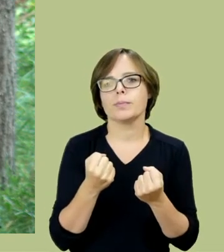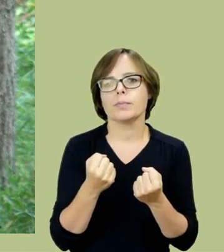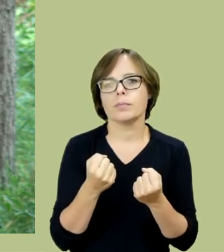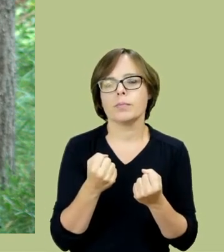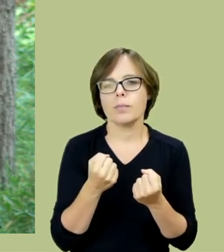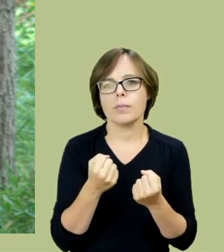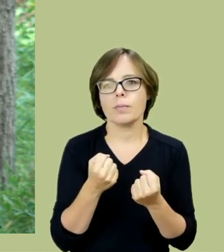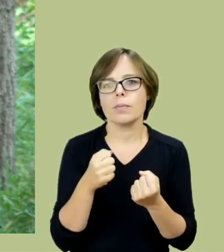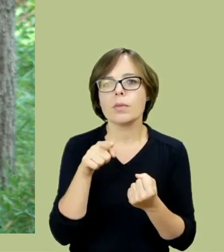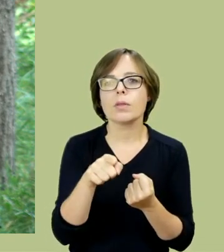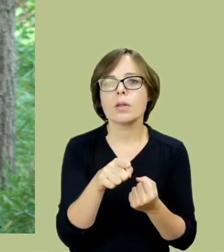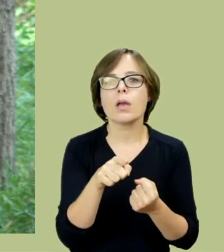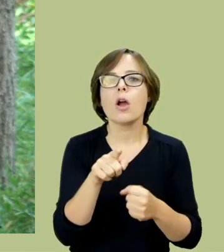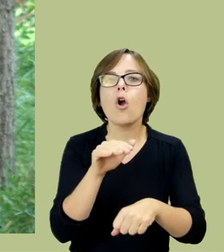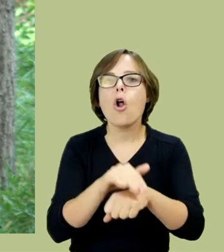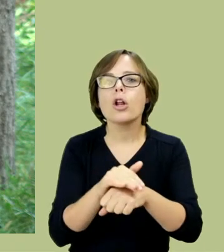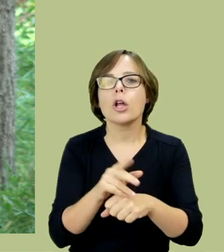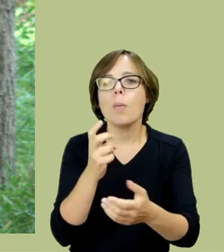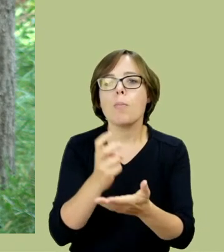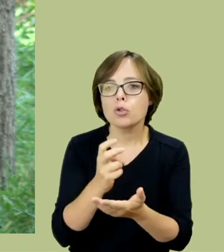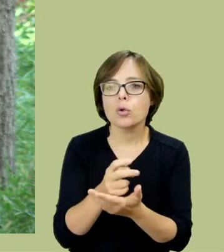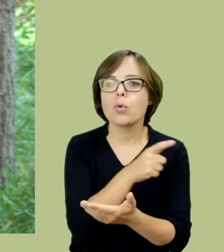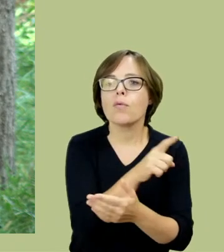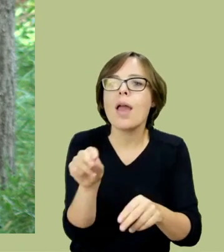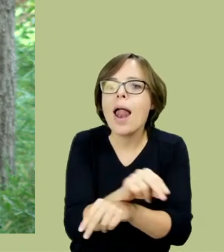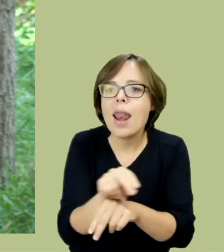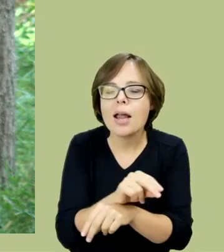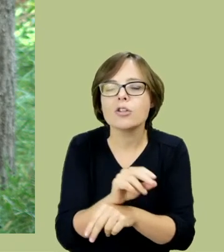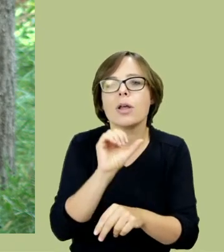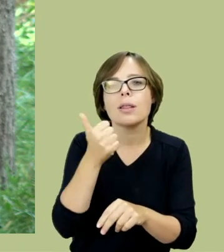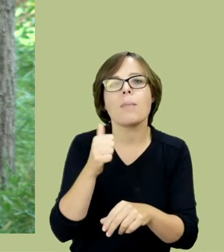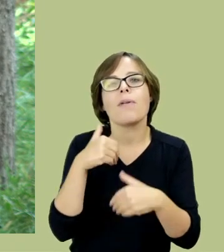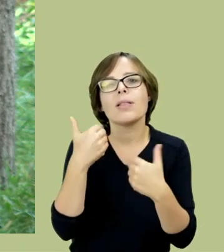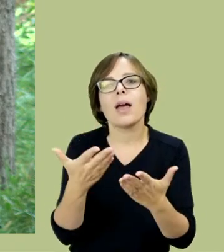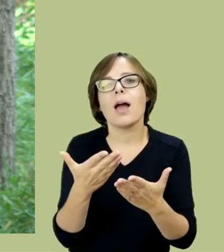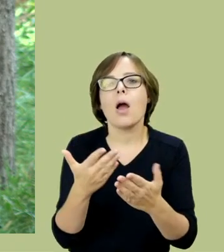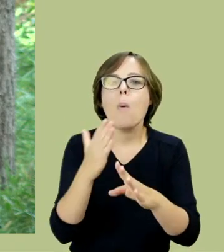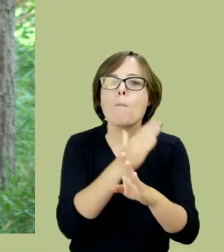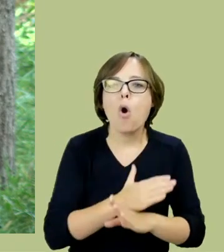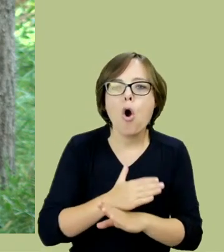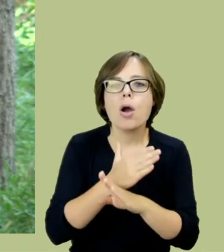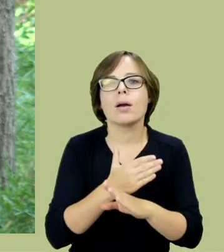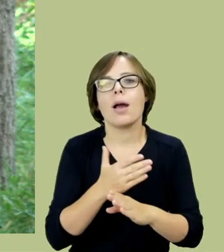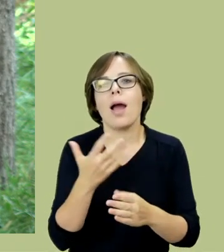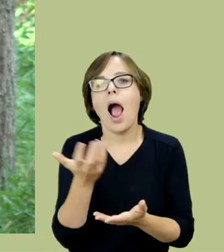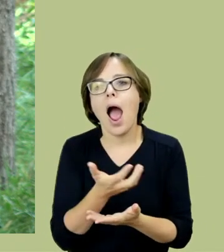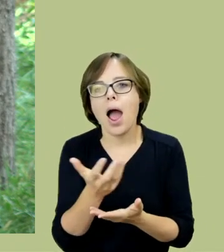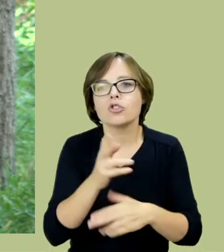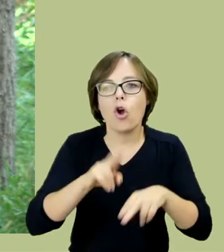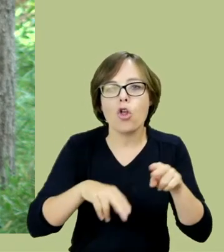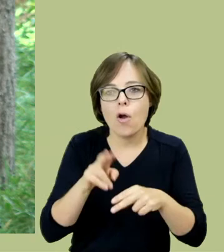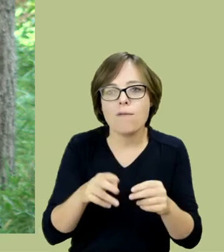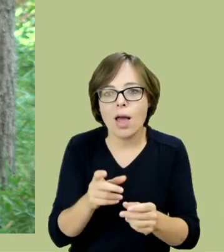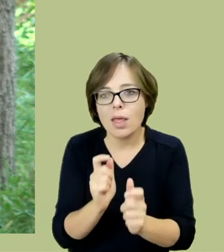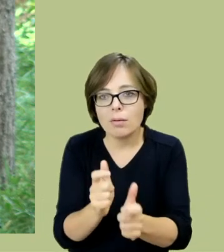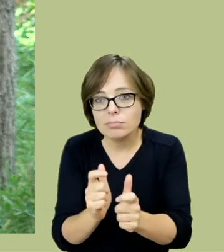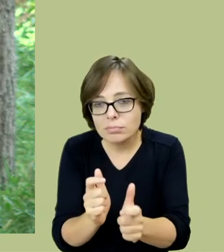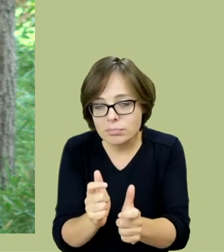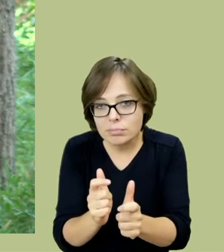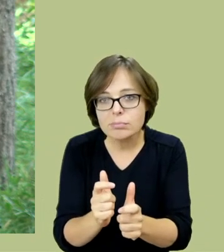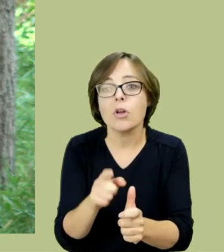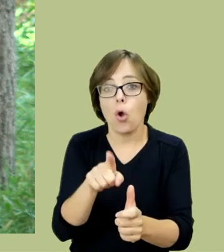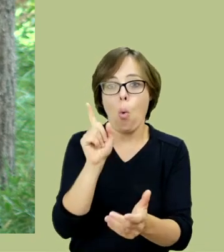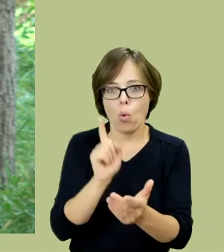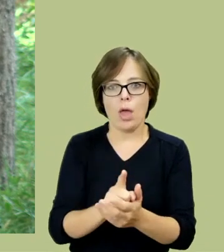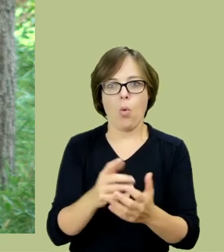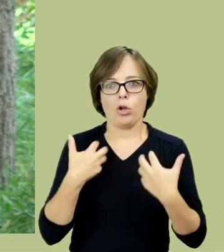koleżanki prostytutki leczyć najpierw gotowaną kaszą i mąką i zresztą udało się mu ratować życie, a potem Ola, mimo że była więźniarką,